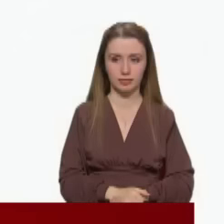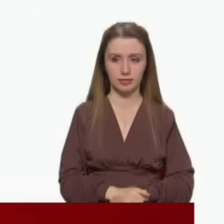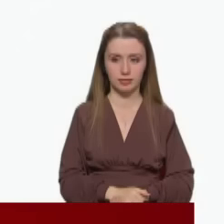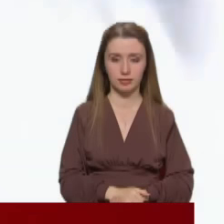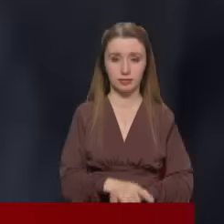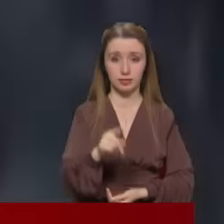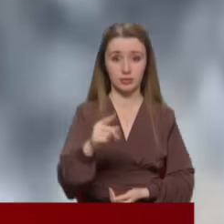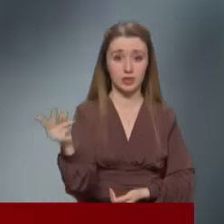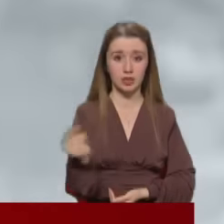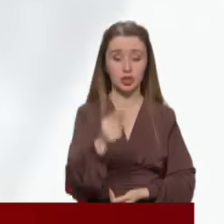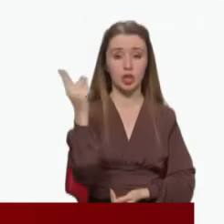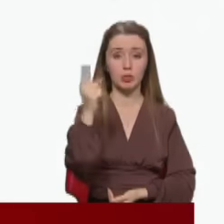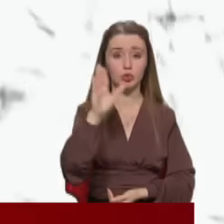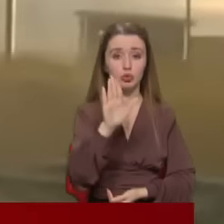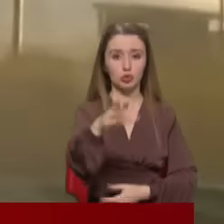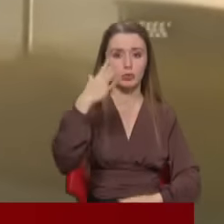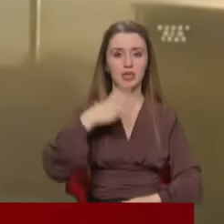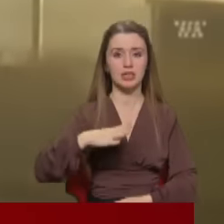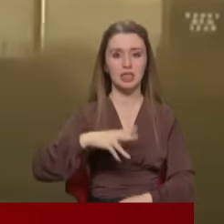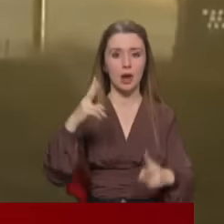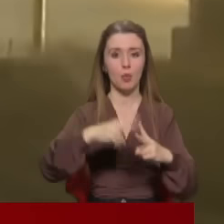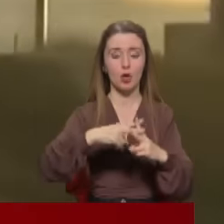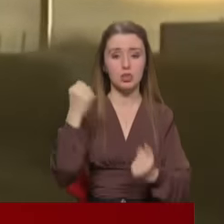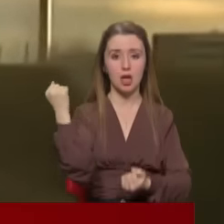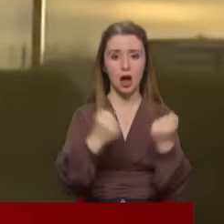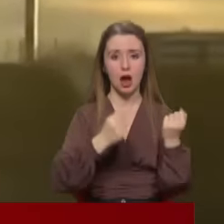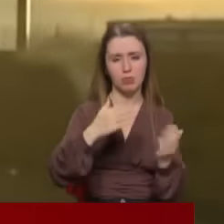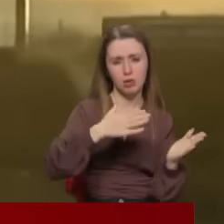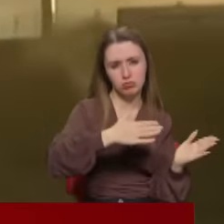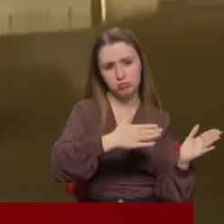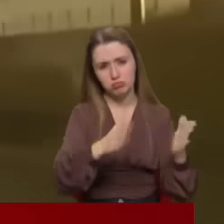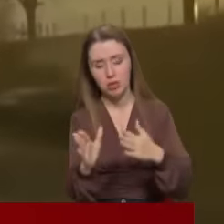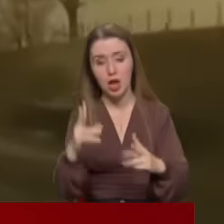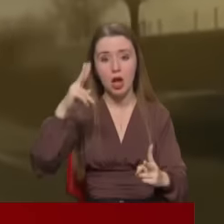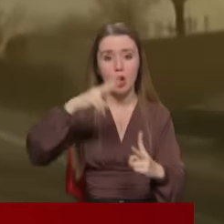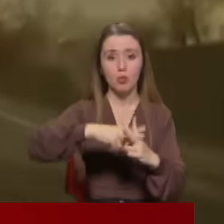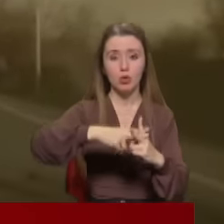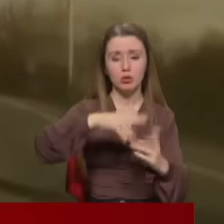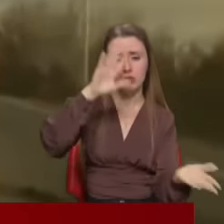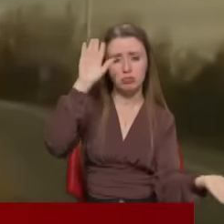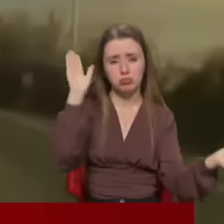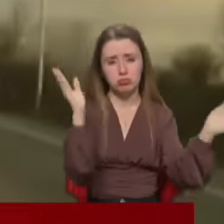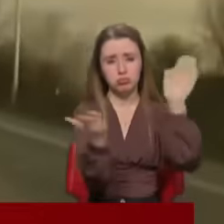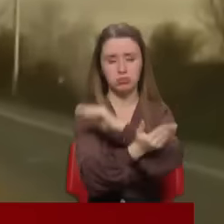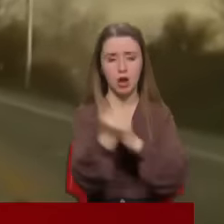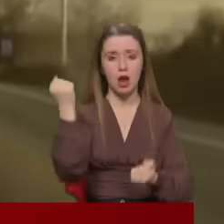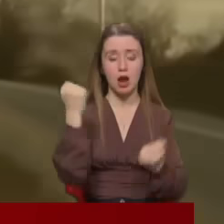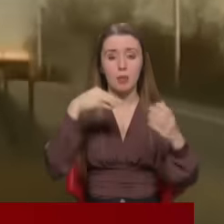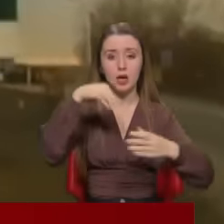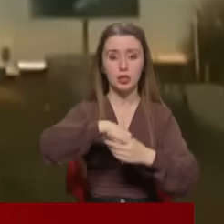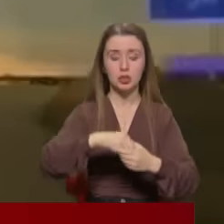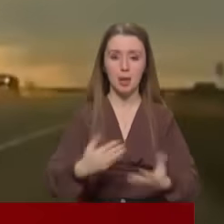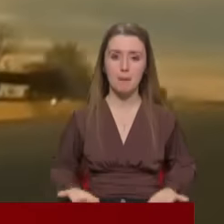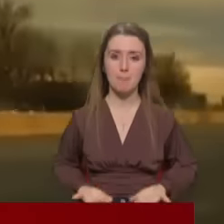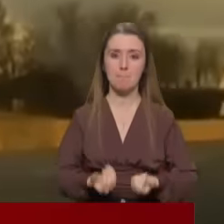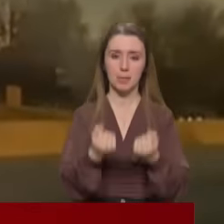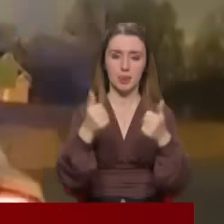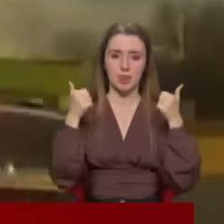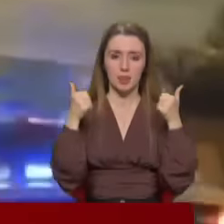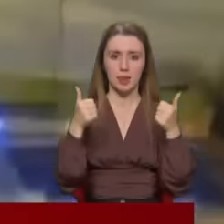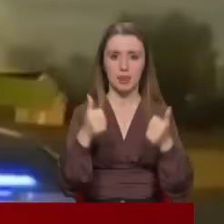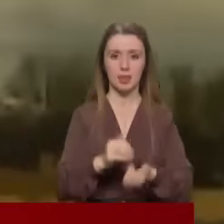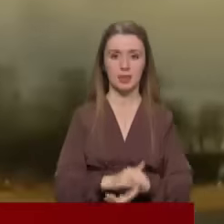Çevirmeden kaçan minibüsü durdurmak isteyen polis otomobili yoldan çıktı. Polisler taklalar atan araçtan mucize eseri kurtuldu.